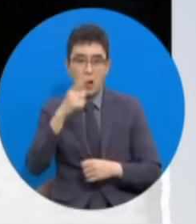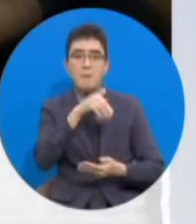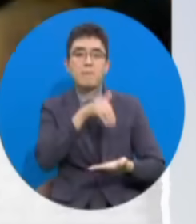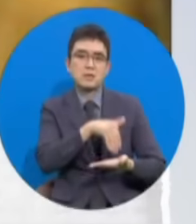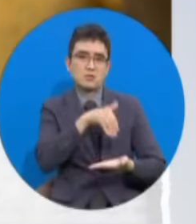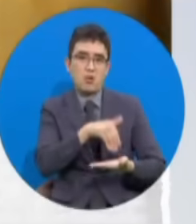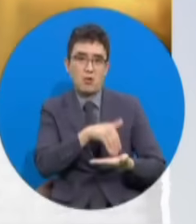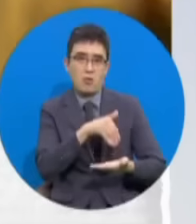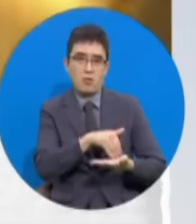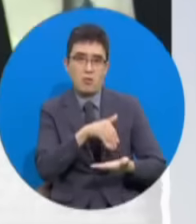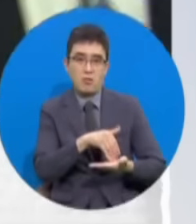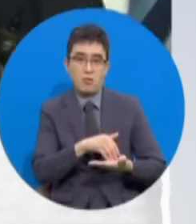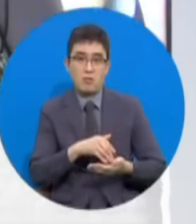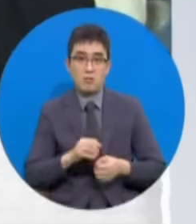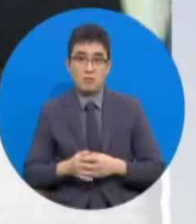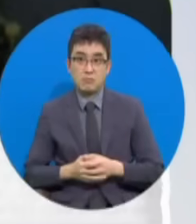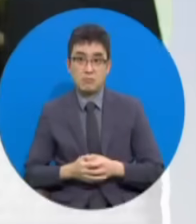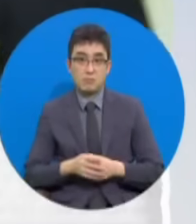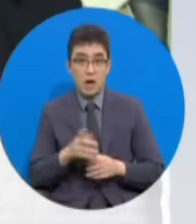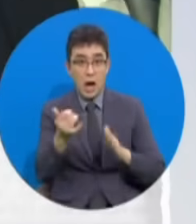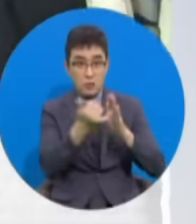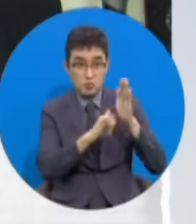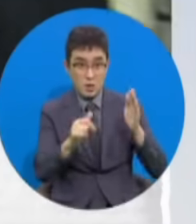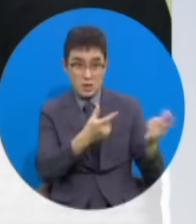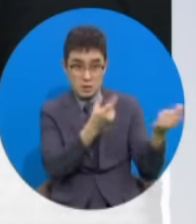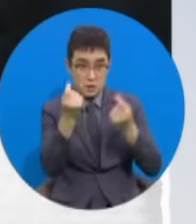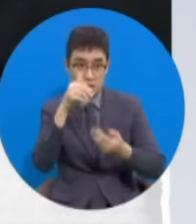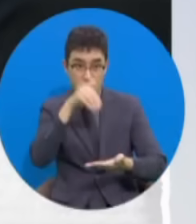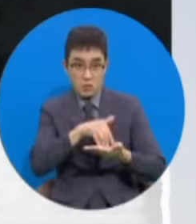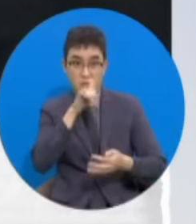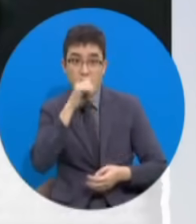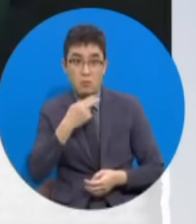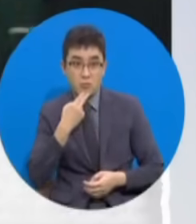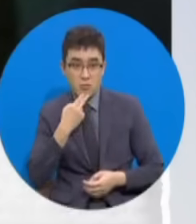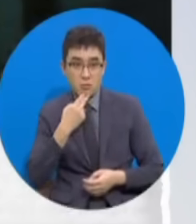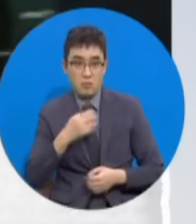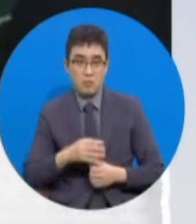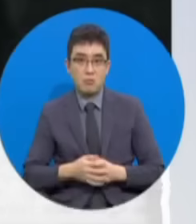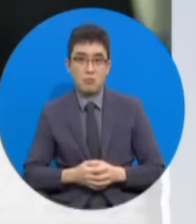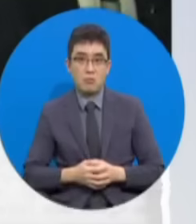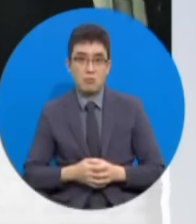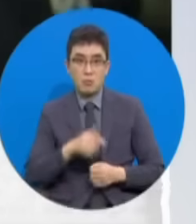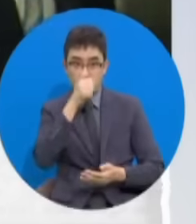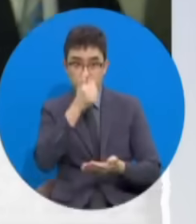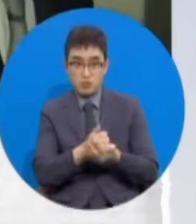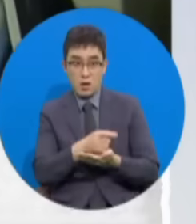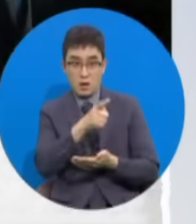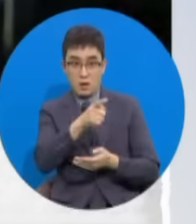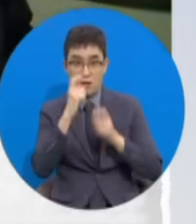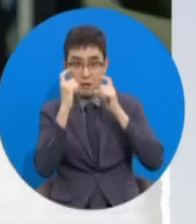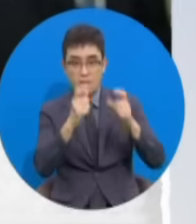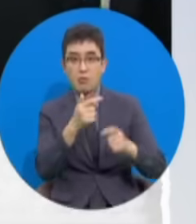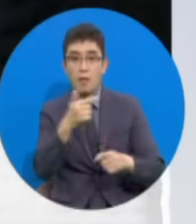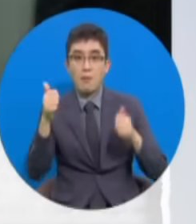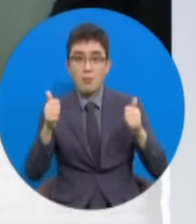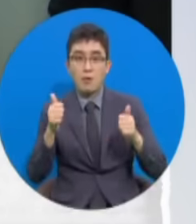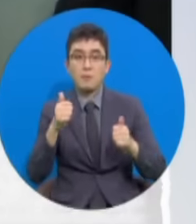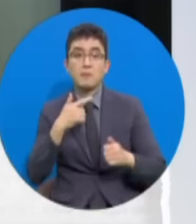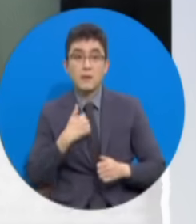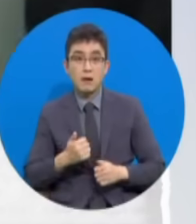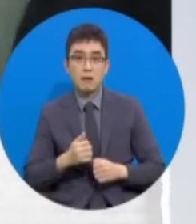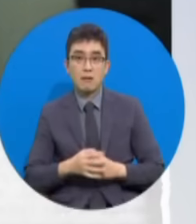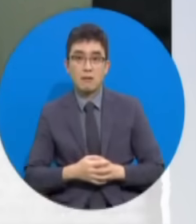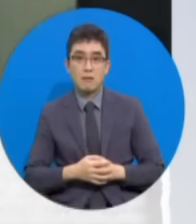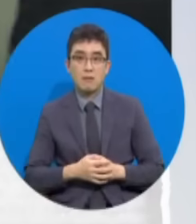아니고 아, 정말 일가족이 반성하고 있느냐? 자기의 범죄 행위에 대해서 대법원 판결까지 났는데도 반성하고 있지 않으면